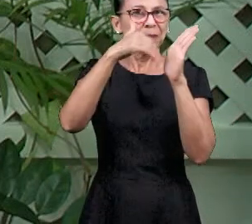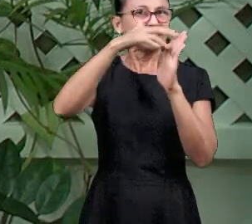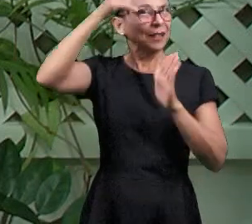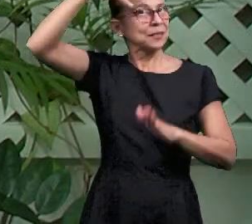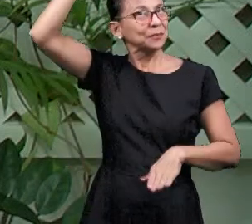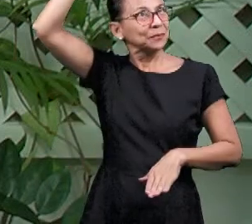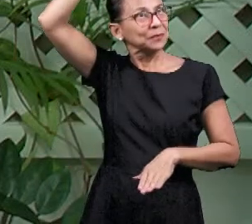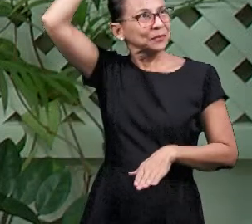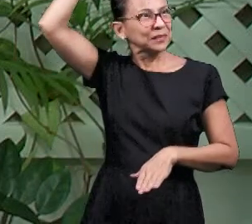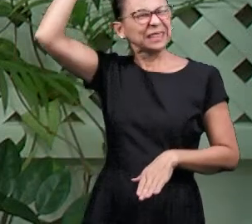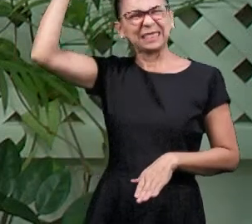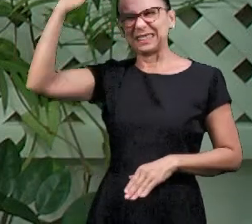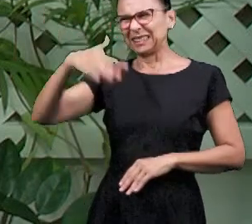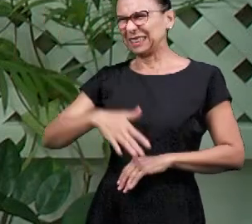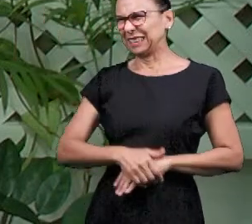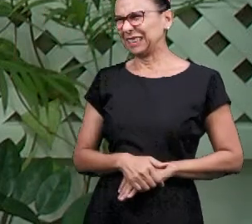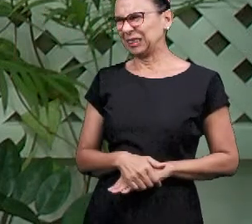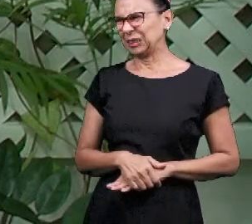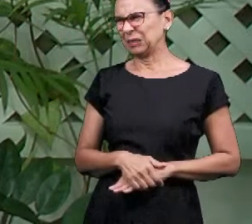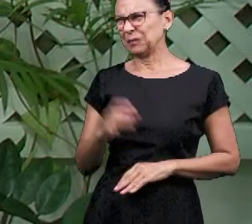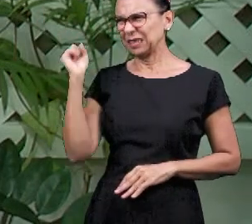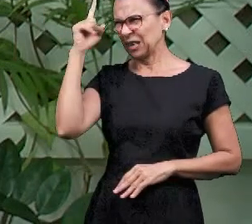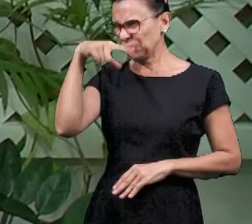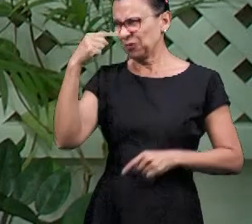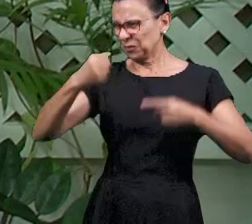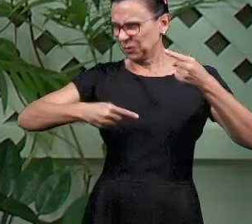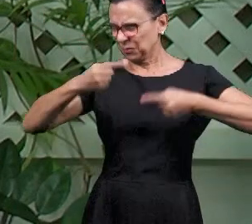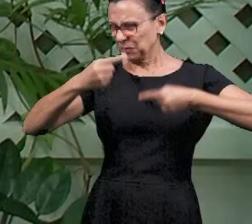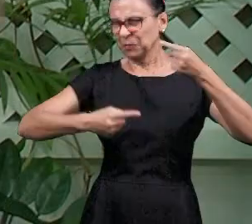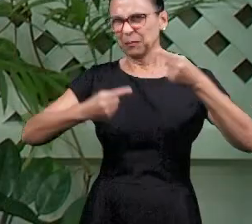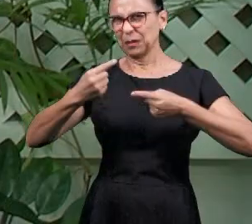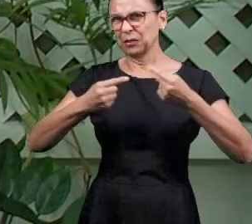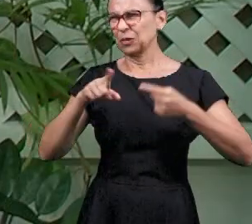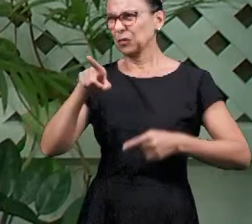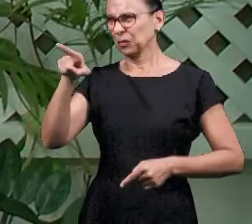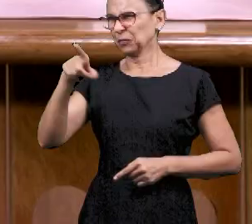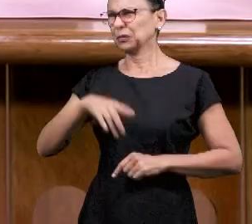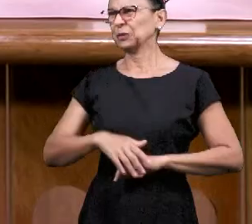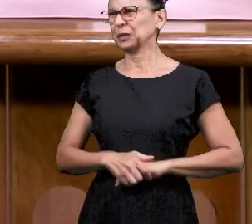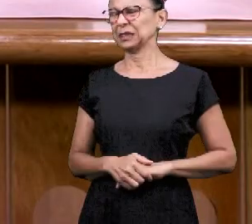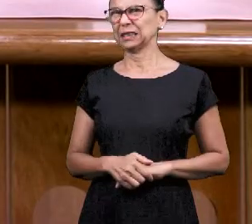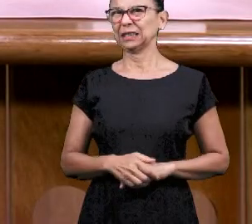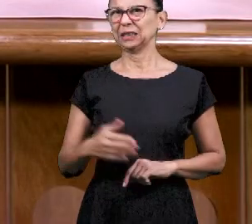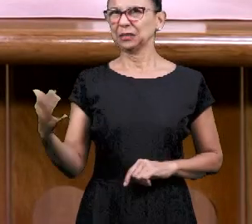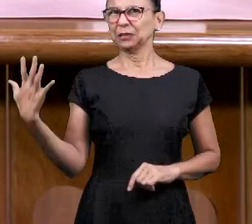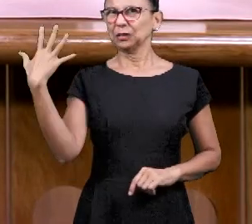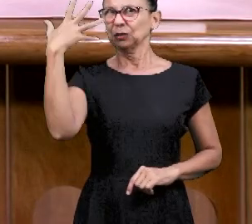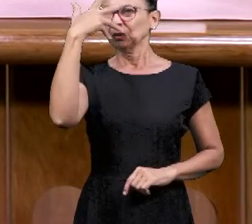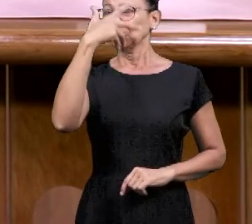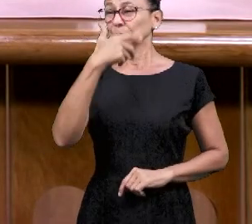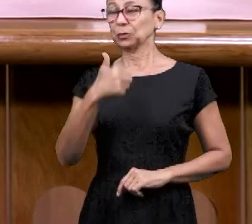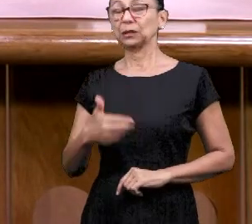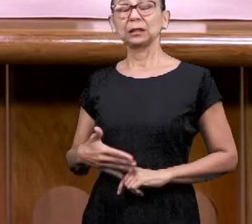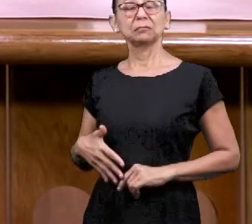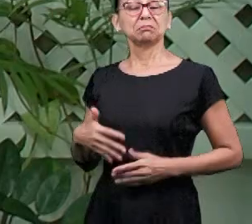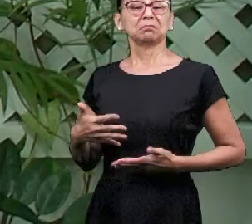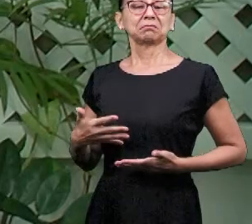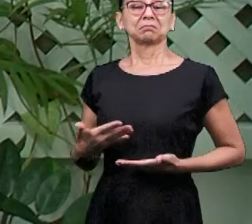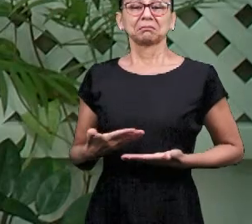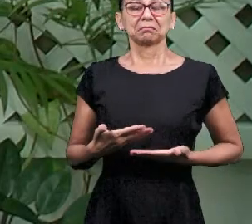ta manière de s'habiller, j'ai déjà vu que je ne peux pas concourir avec toi. J'ai besoin même de